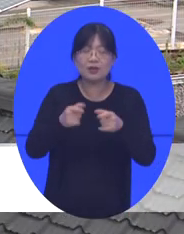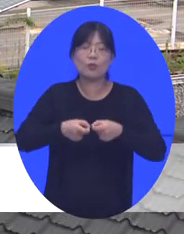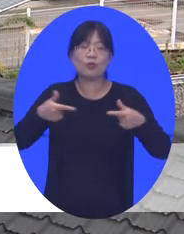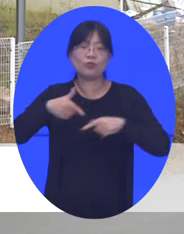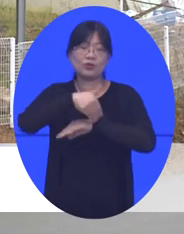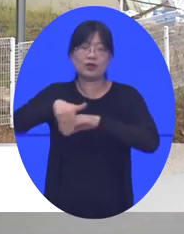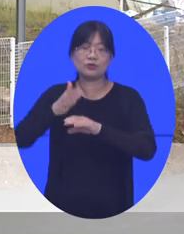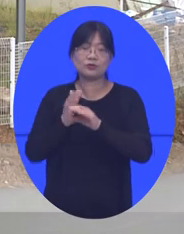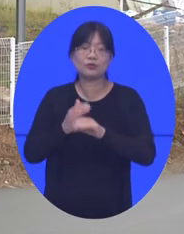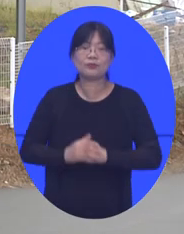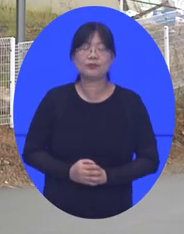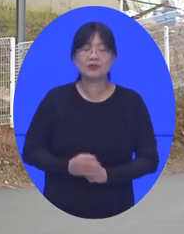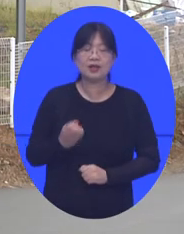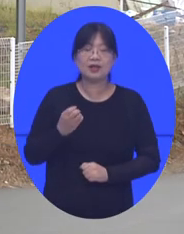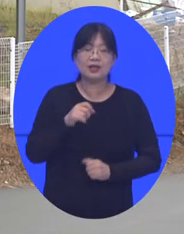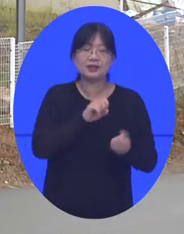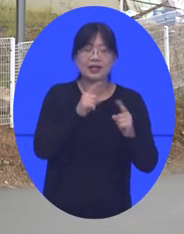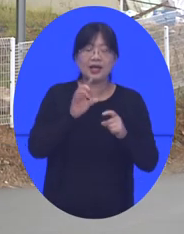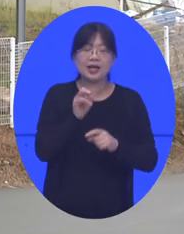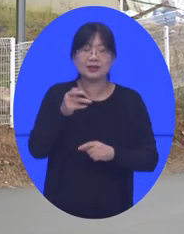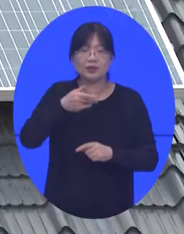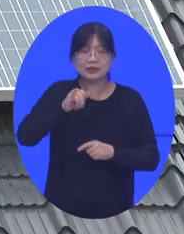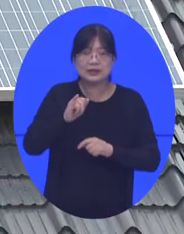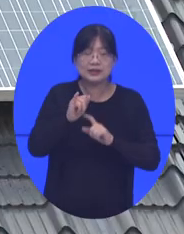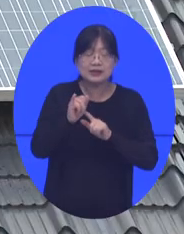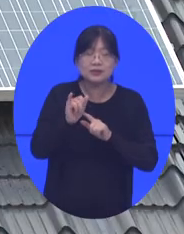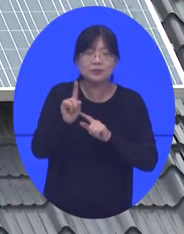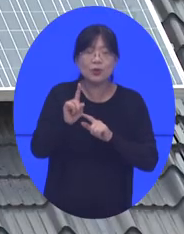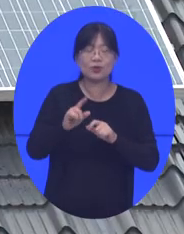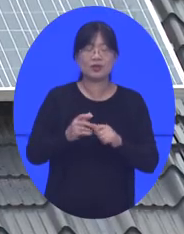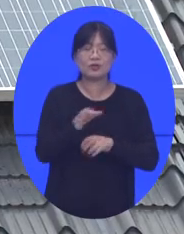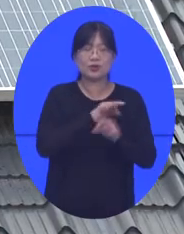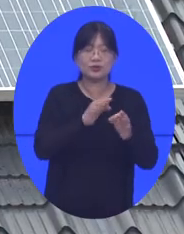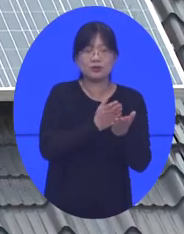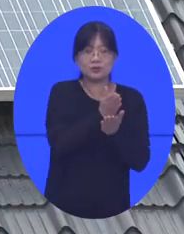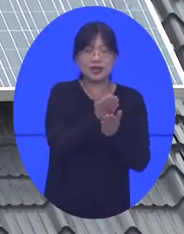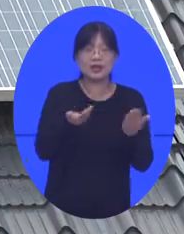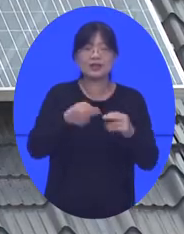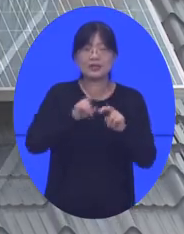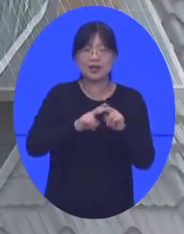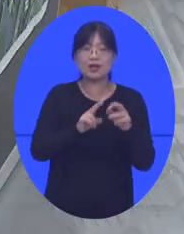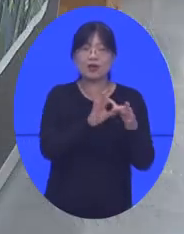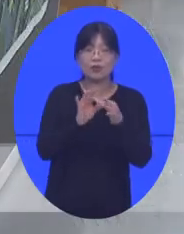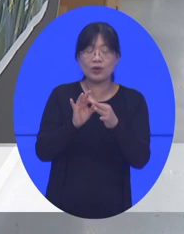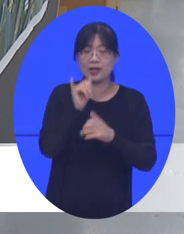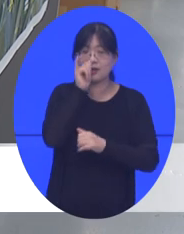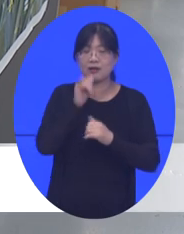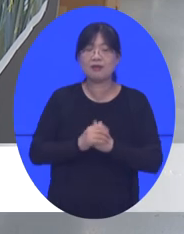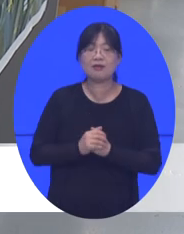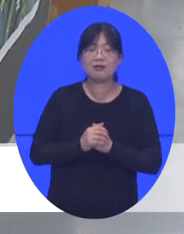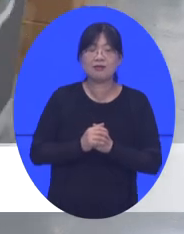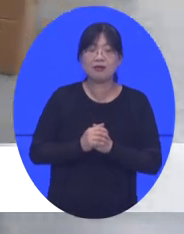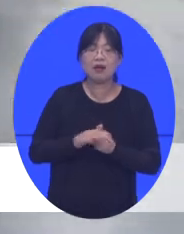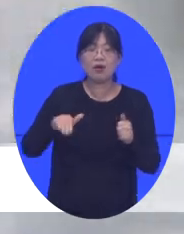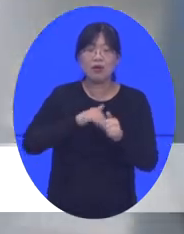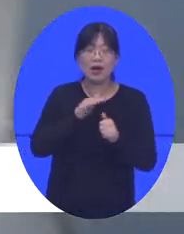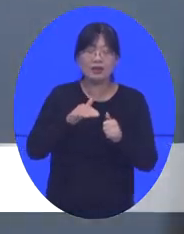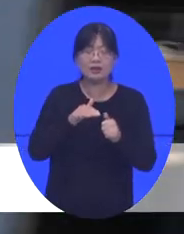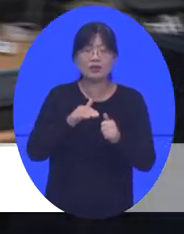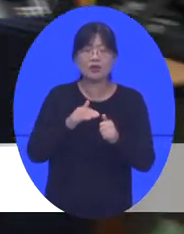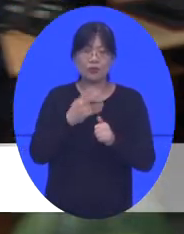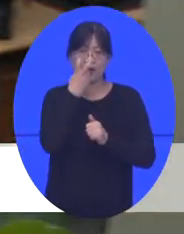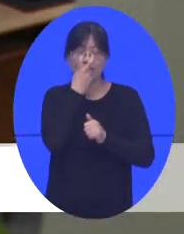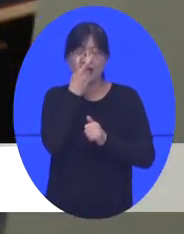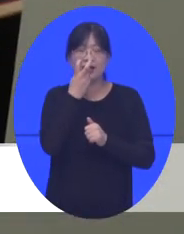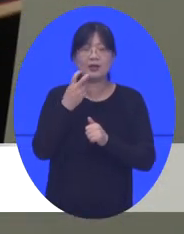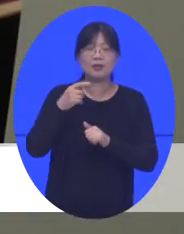구상입니다. 재생에너지 전환은 경제 분야, 특히 일자리와도 관계가 있습니다. 이곳은 환경에 뜻이 있는 시민들이 모여